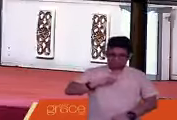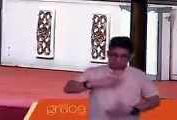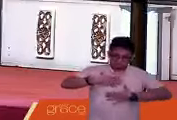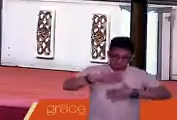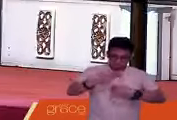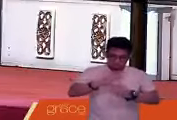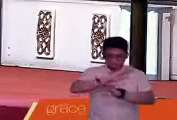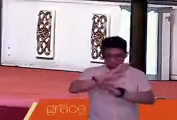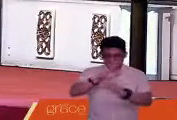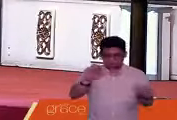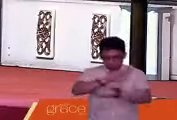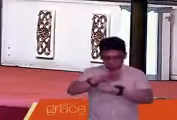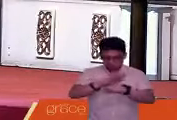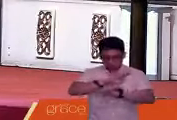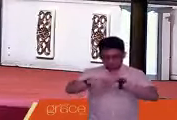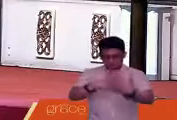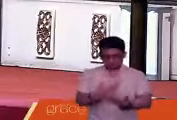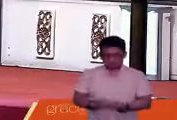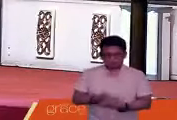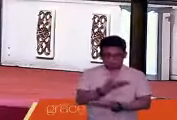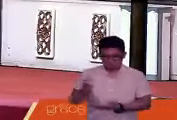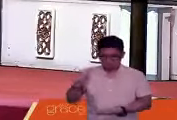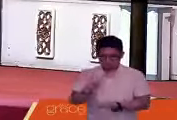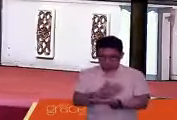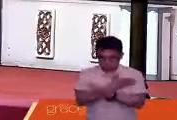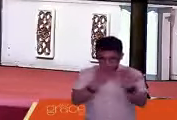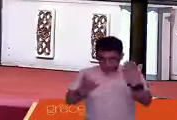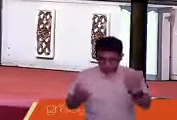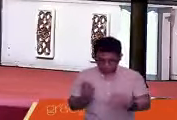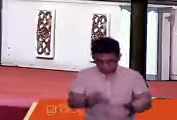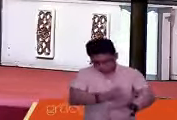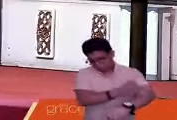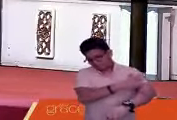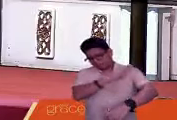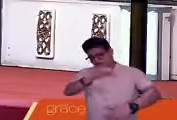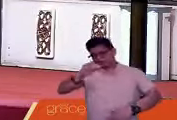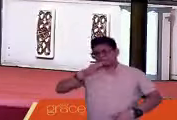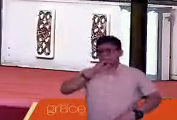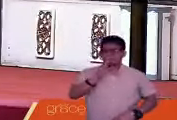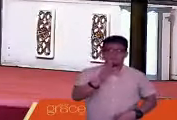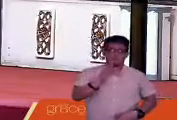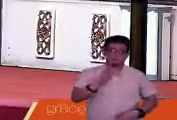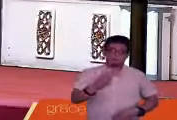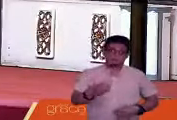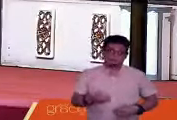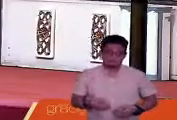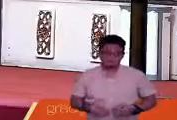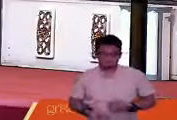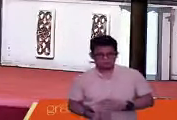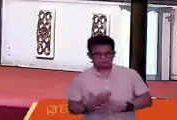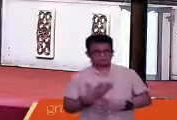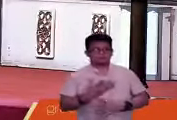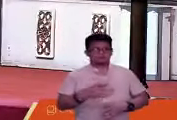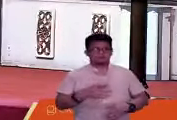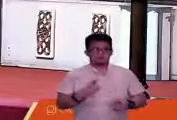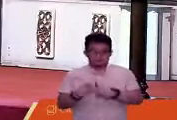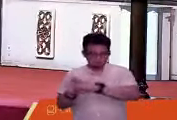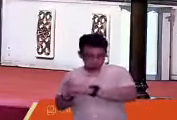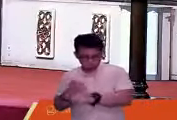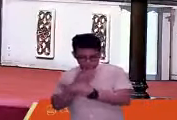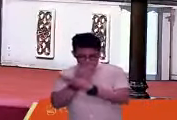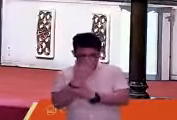I wish above all things that thou mayest prosper and be in health, even as thy soul prospereth.